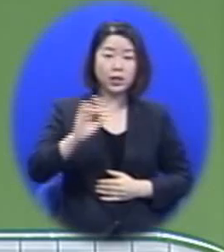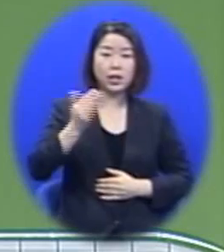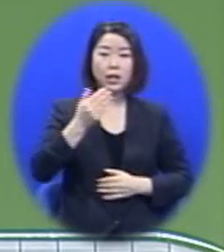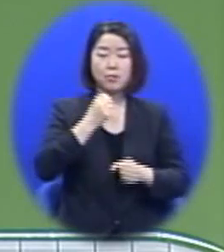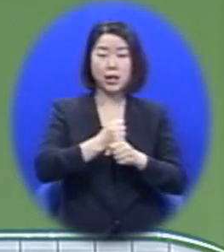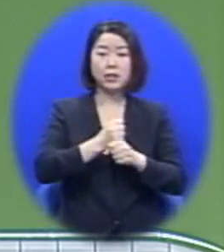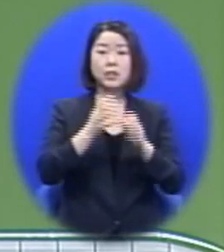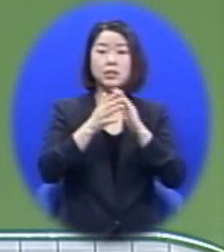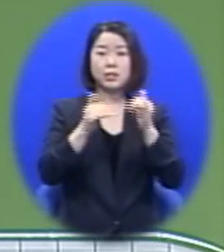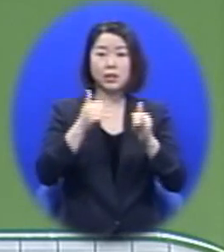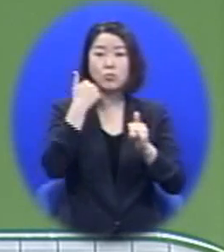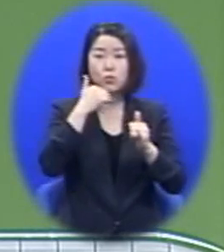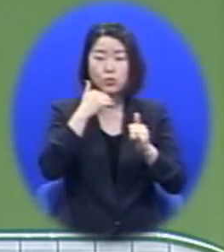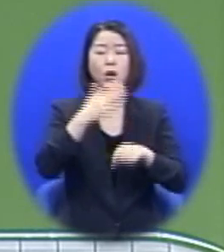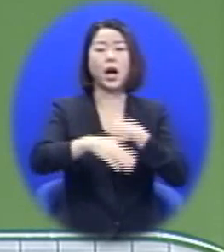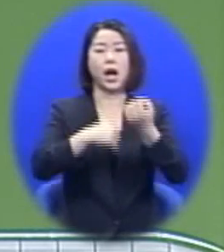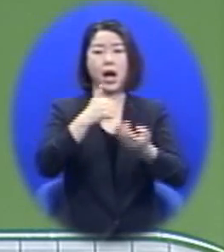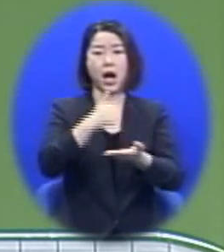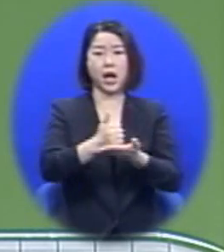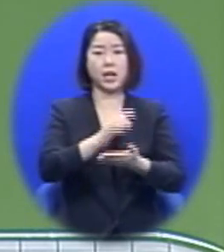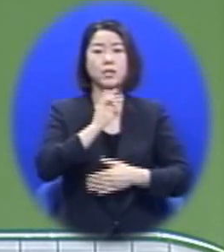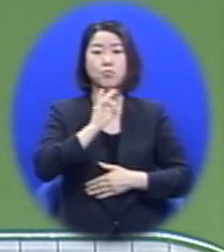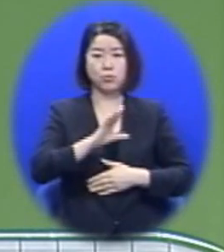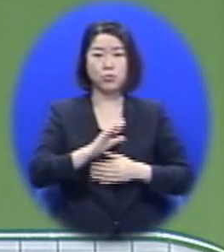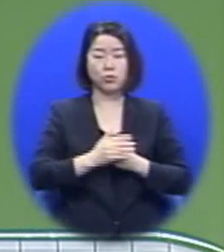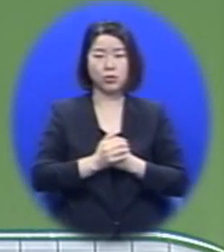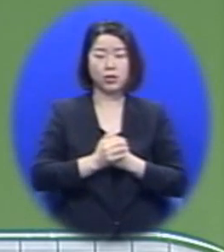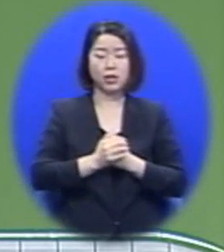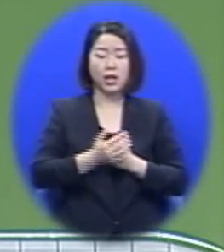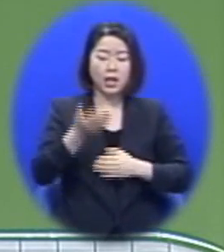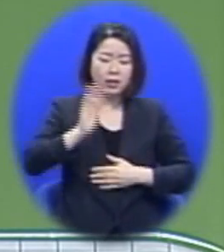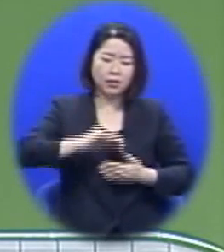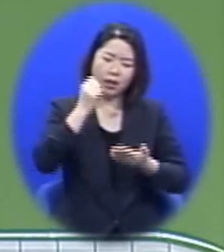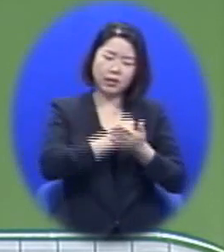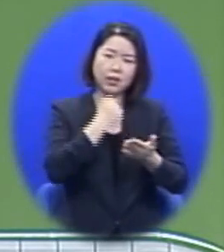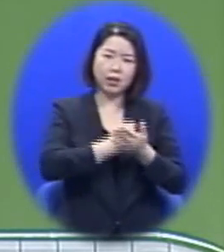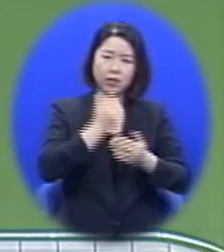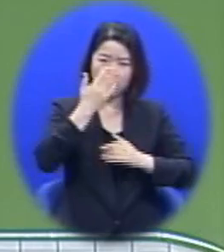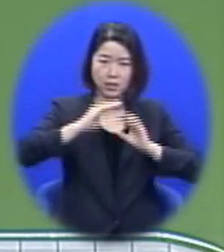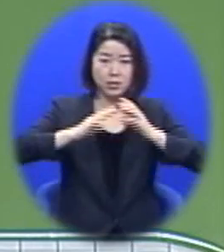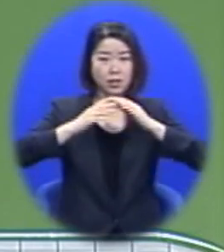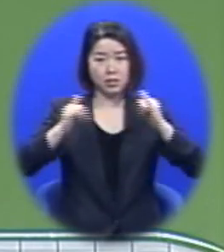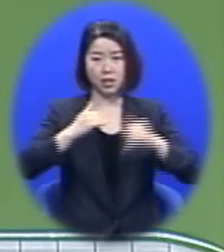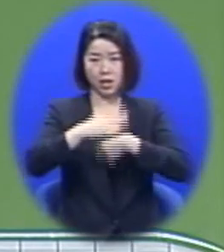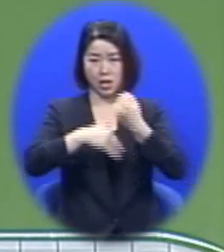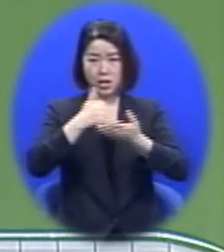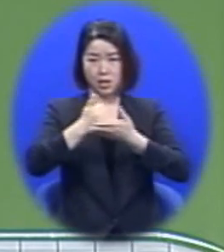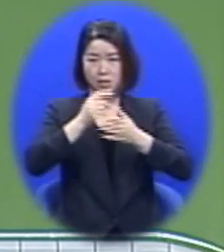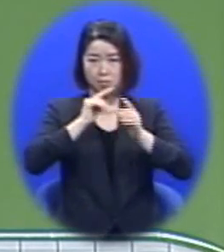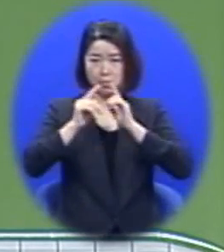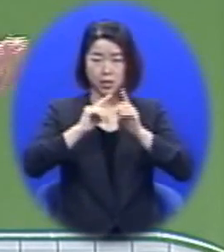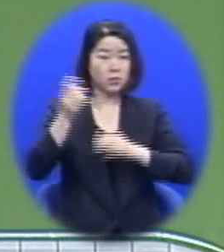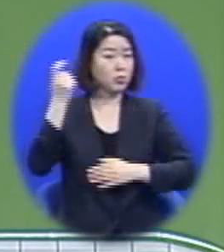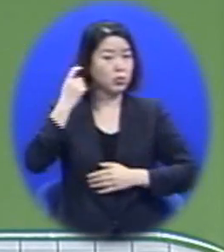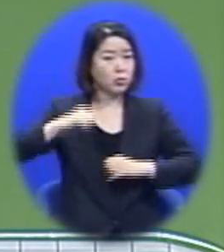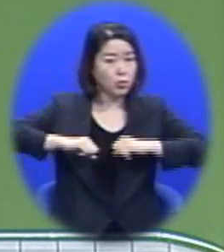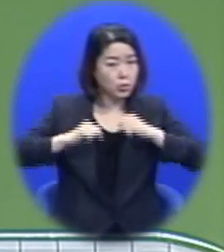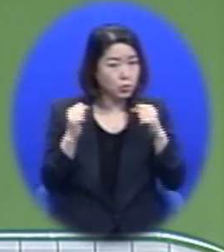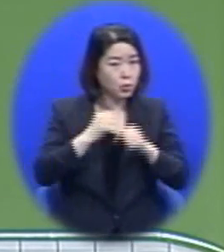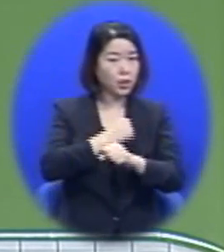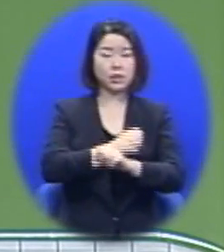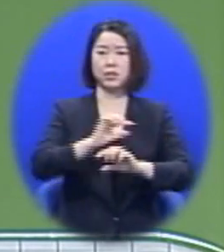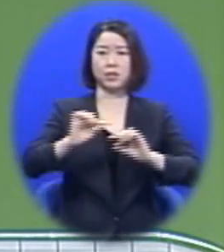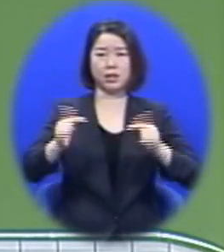때문에 그렇습니다. 그런데 안타깝게도 이스라엘 백성은 하나님의 말씀을 듣고 순종하지